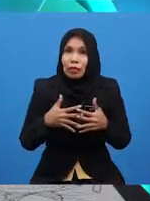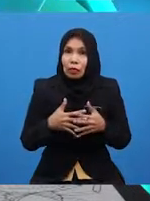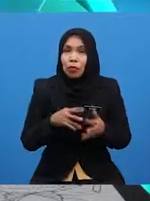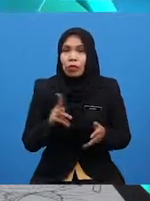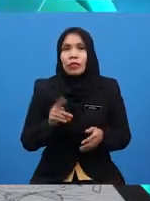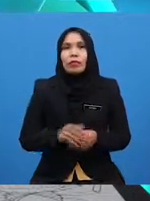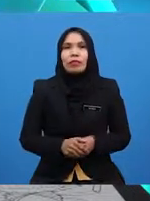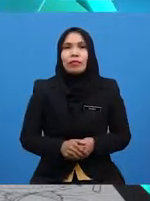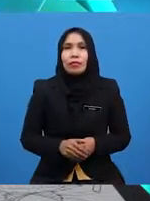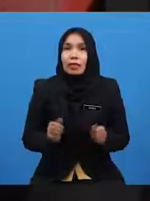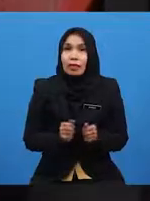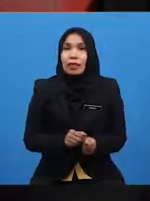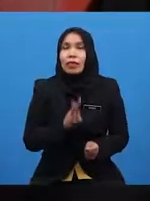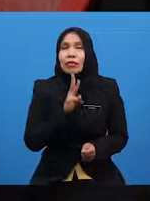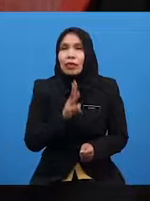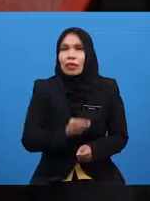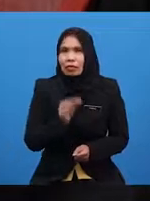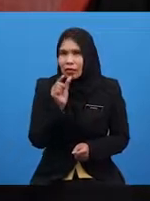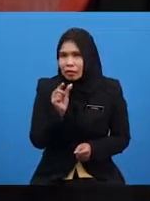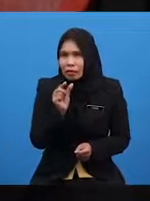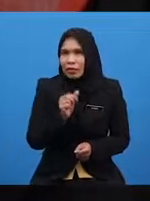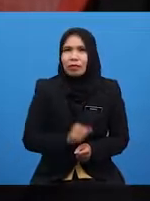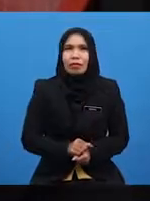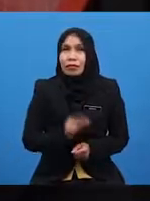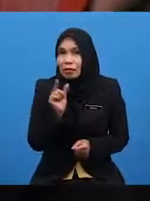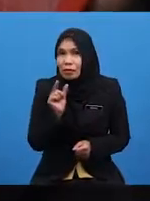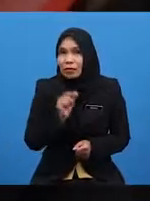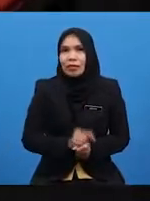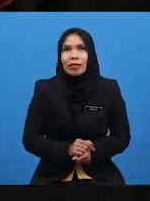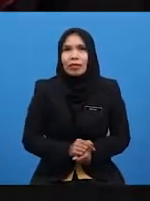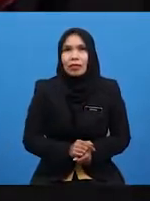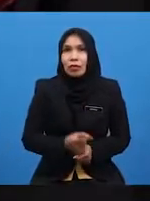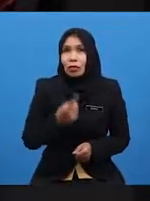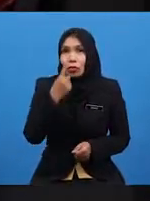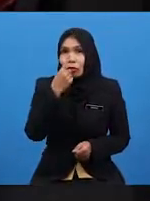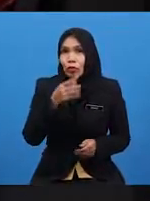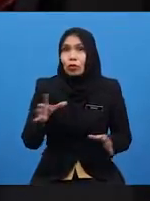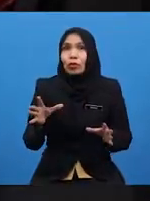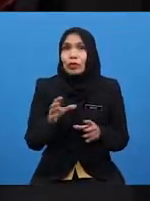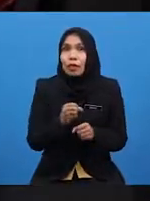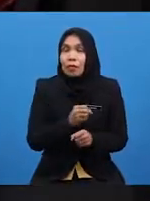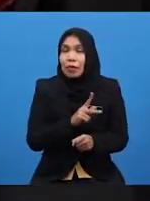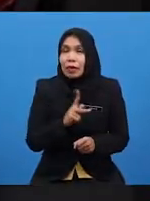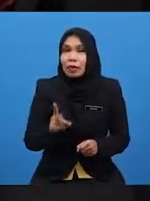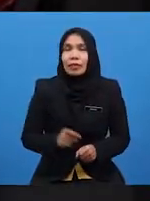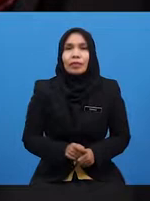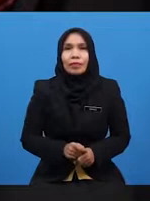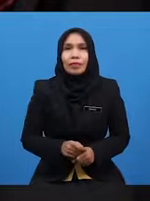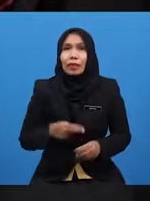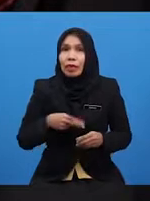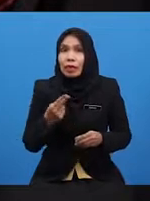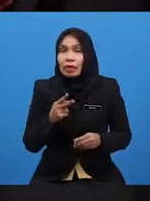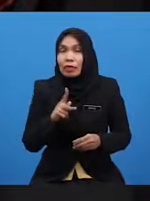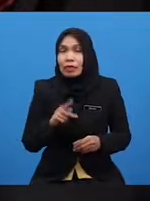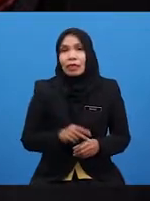dengan air sedikit demi sedikit agar kita mendapat hasil yang baik. Tidak terlalu cair